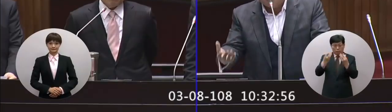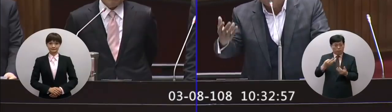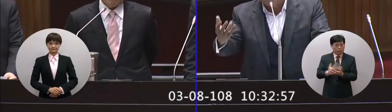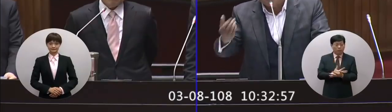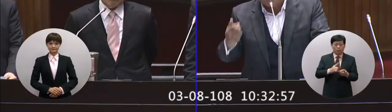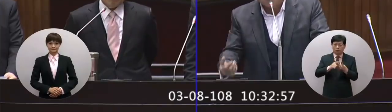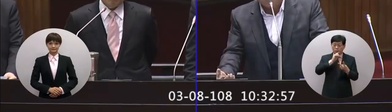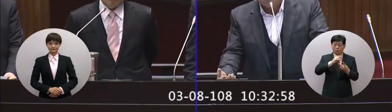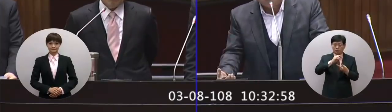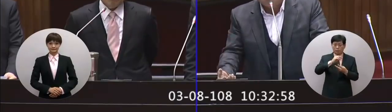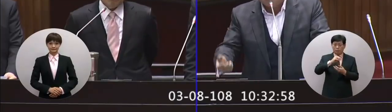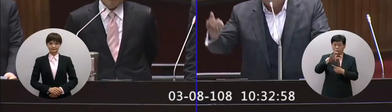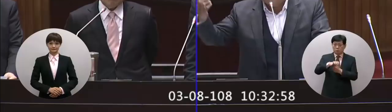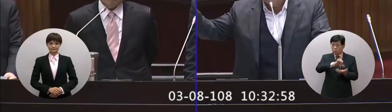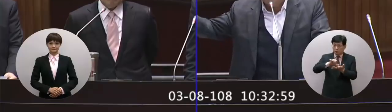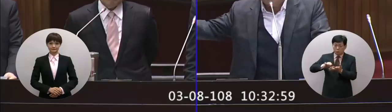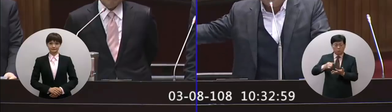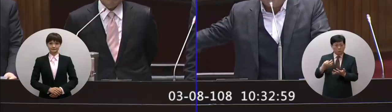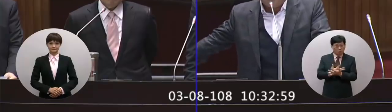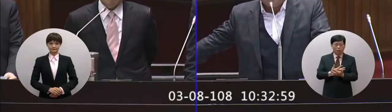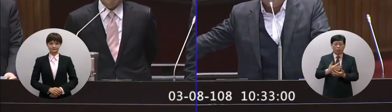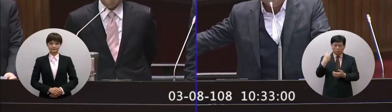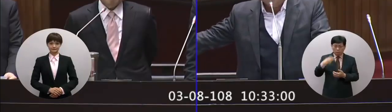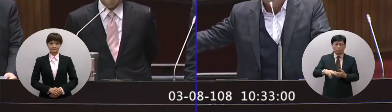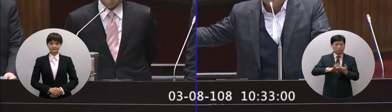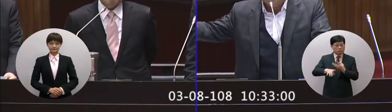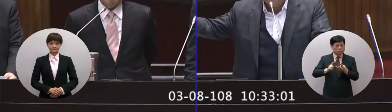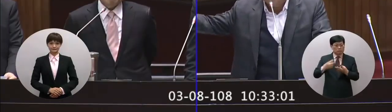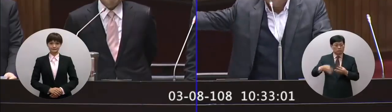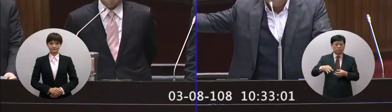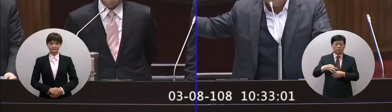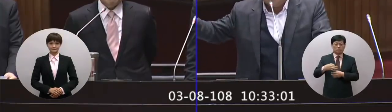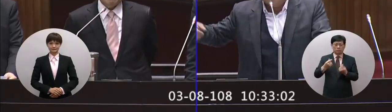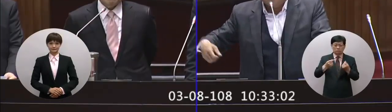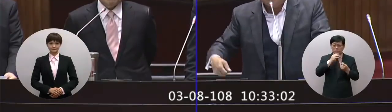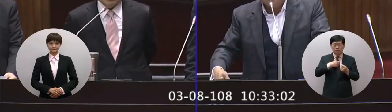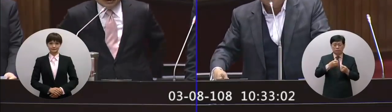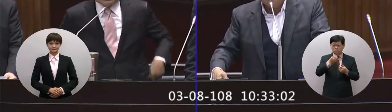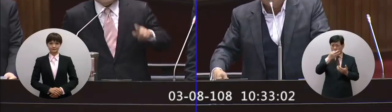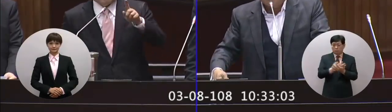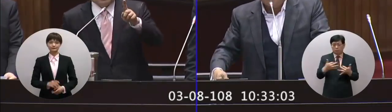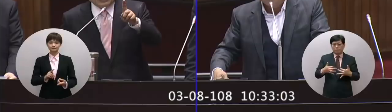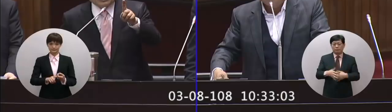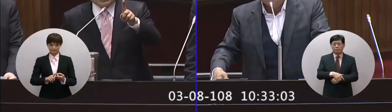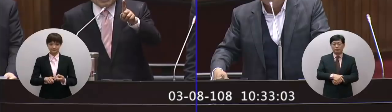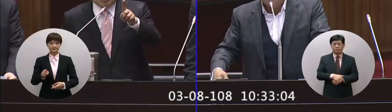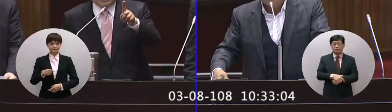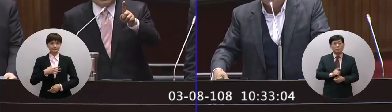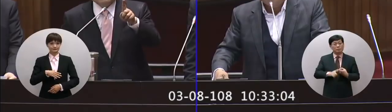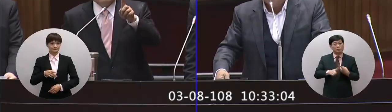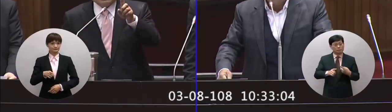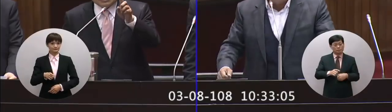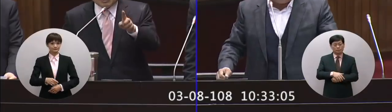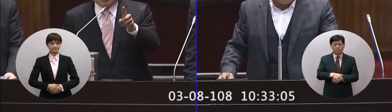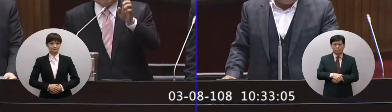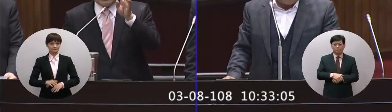或者说农作物的短收，是不是有个另外一波的这些我们的粮食危机？ 对了，我以为你今嘛